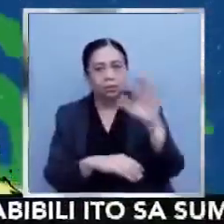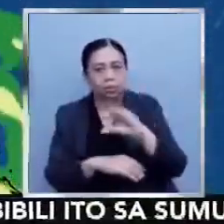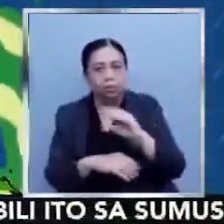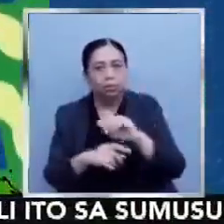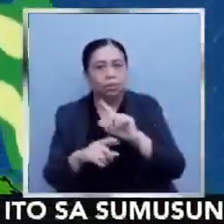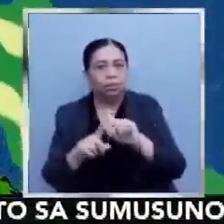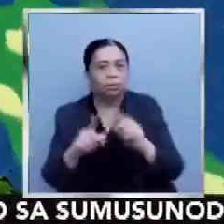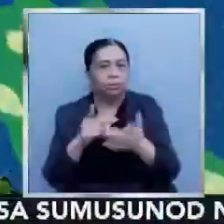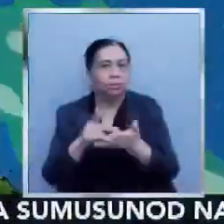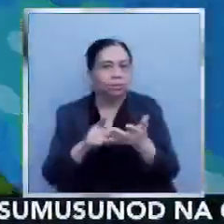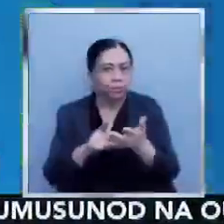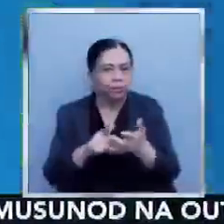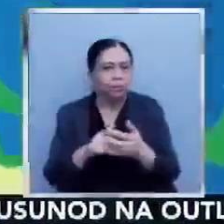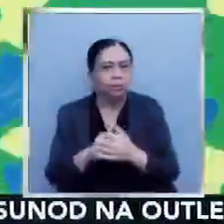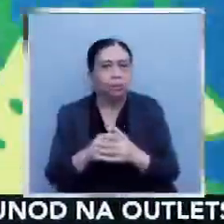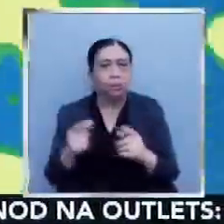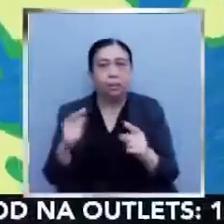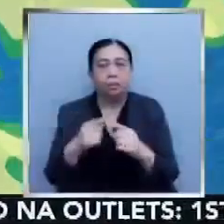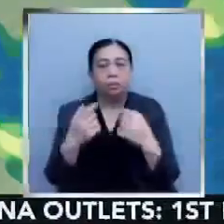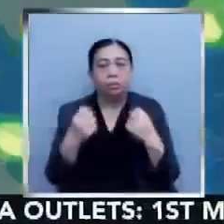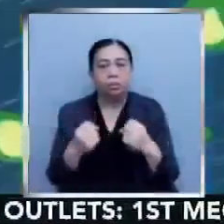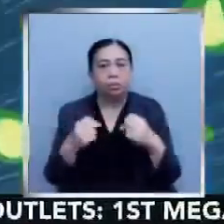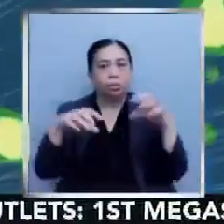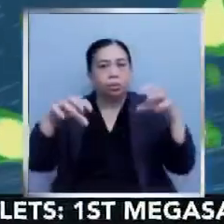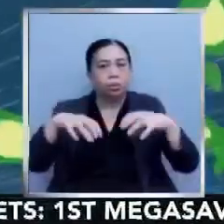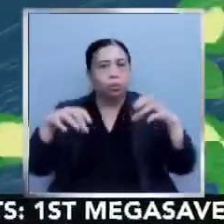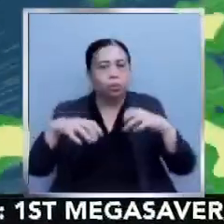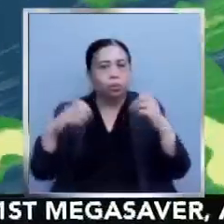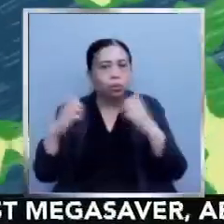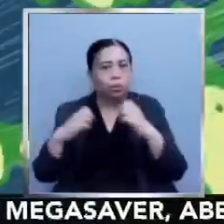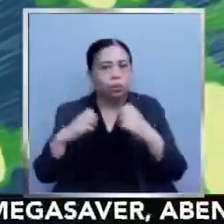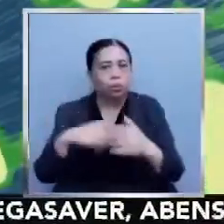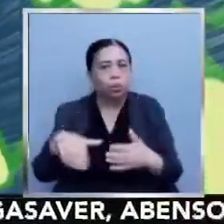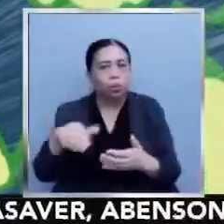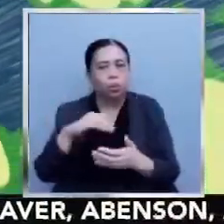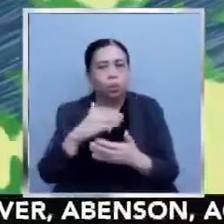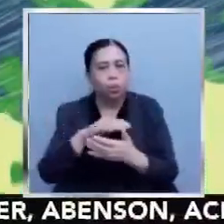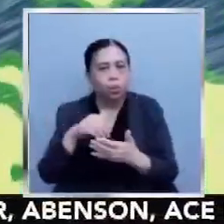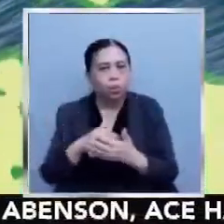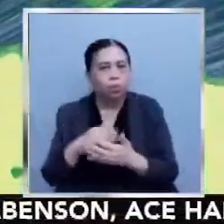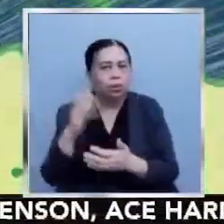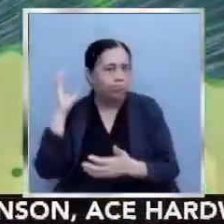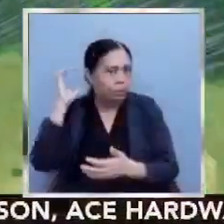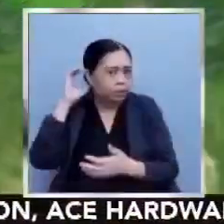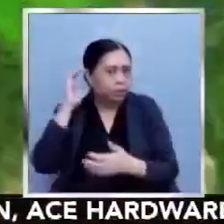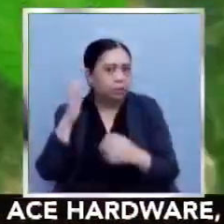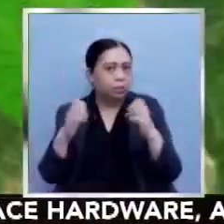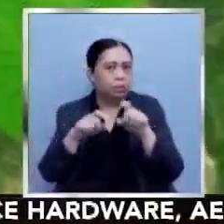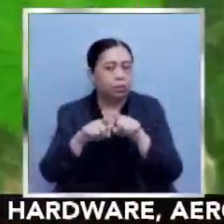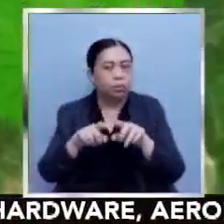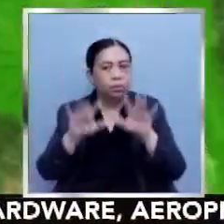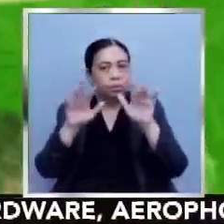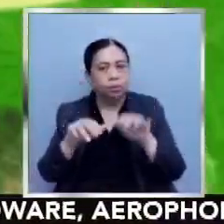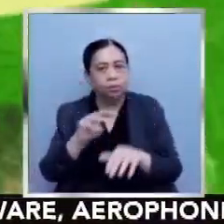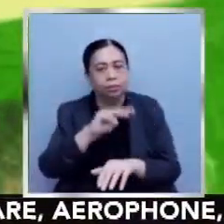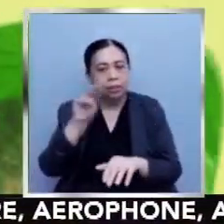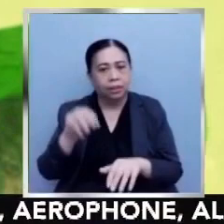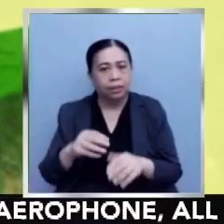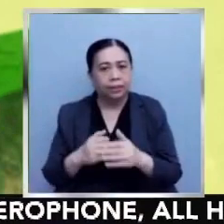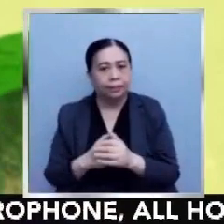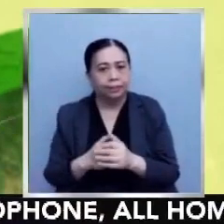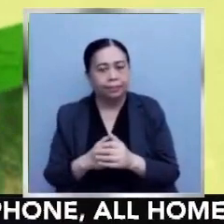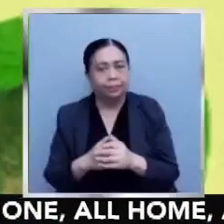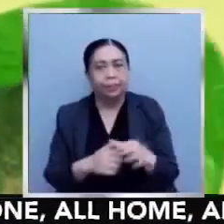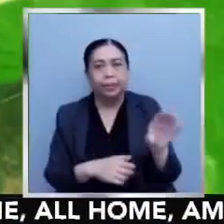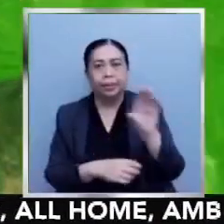bahagi. Hanggang malalakas sa ulan naman ang asahan sa halos buong Mindanao. Asahan din ang pag-ulan sa Metro Manila pagdating ng